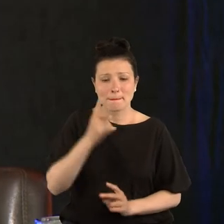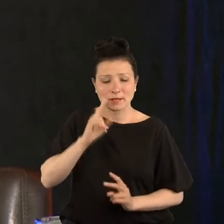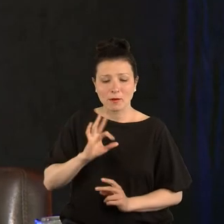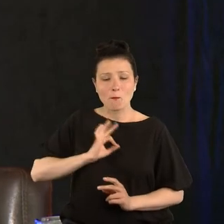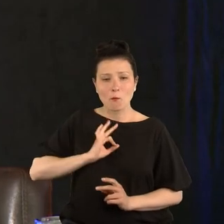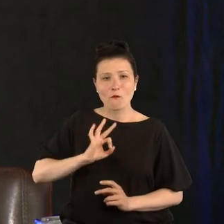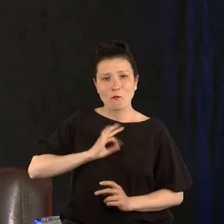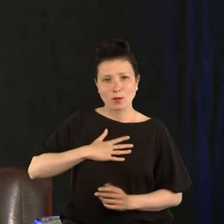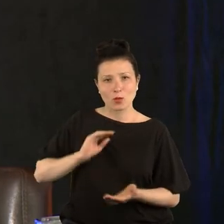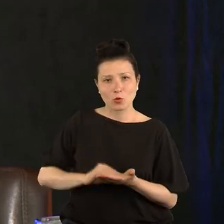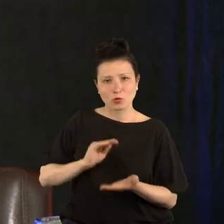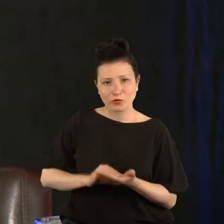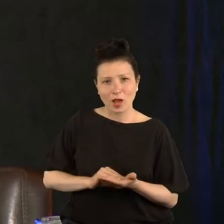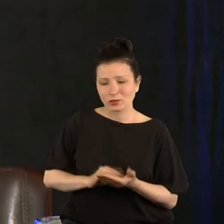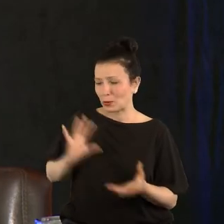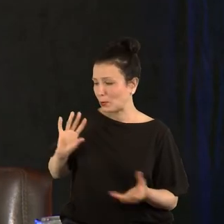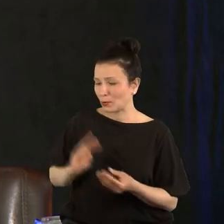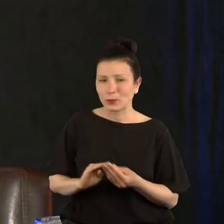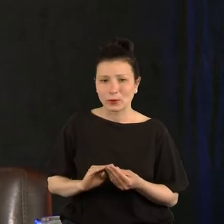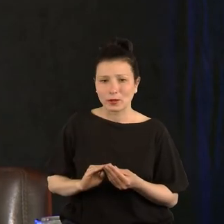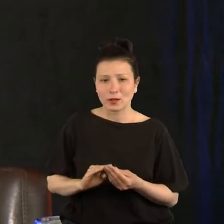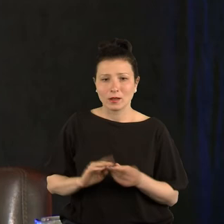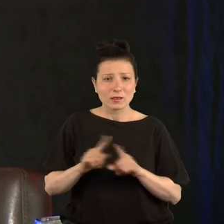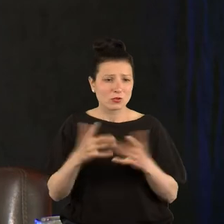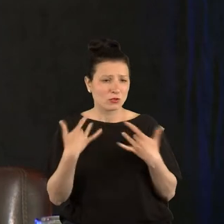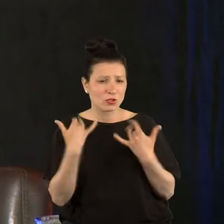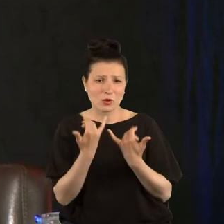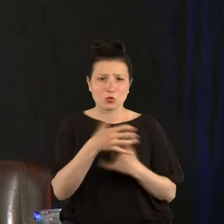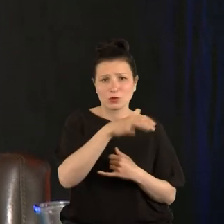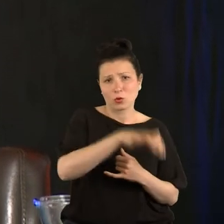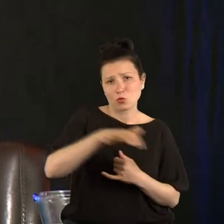doświadczeń i funkcjonowania, można powiedzieć, w różnych obszarach